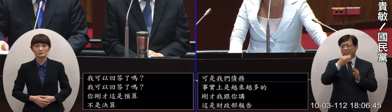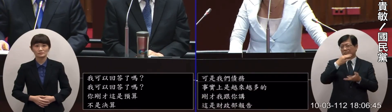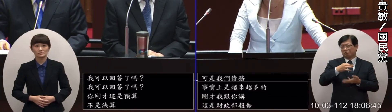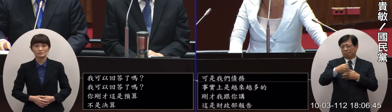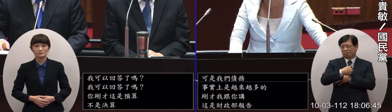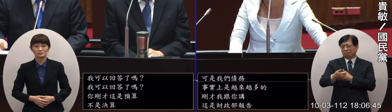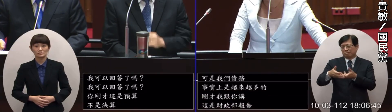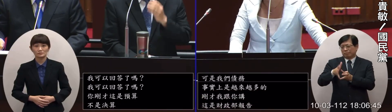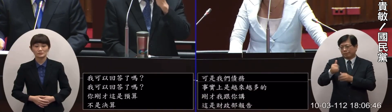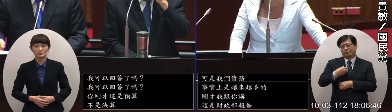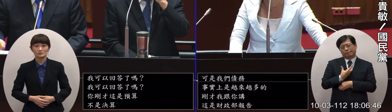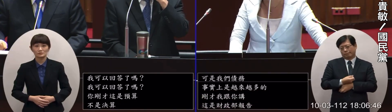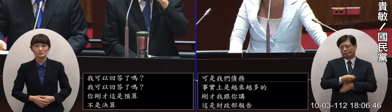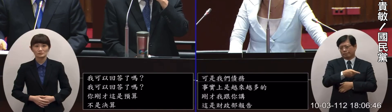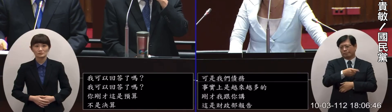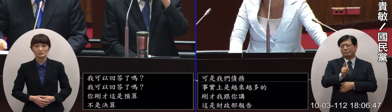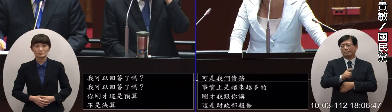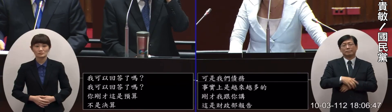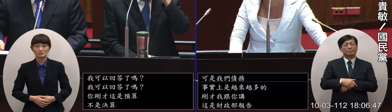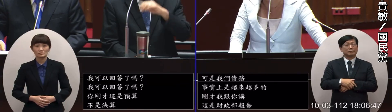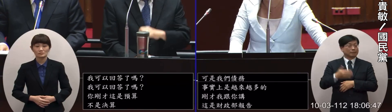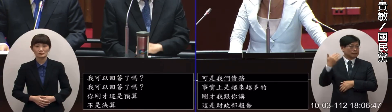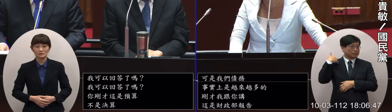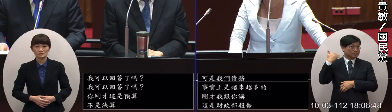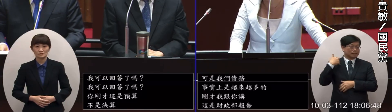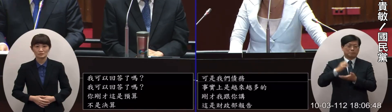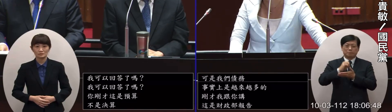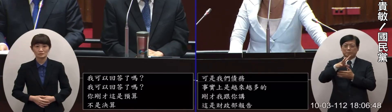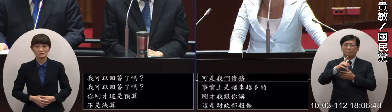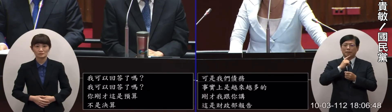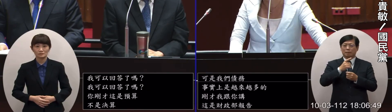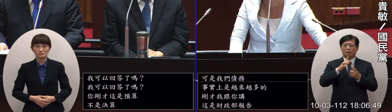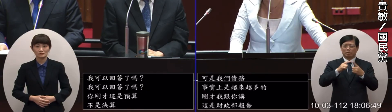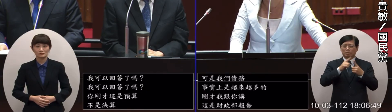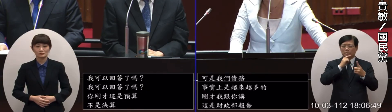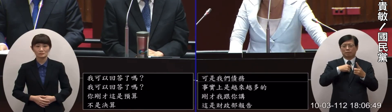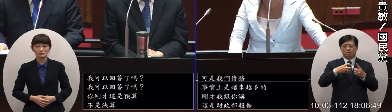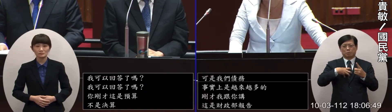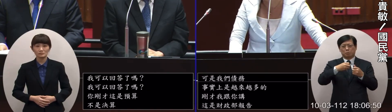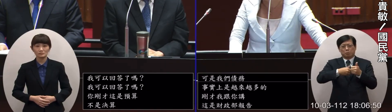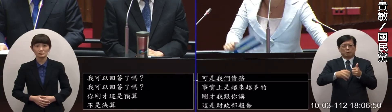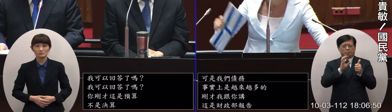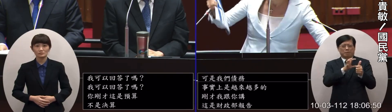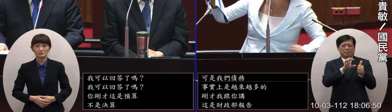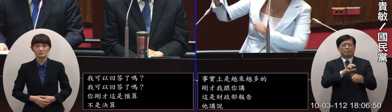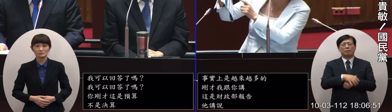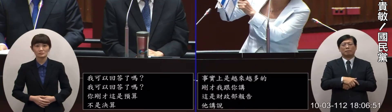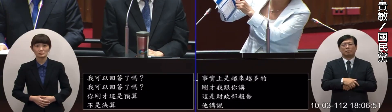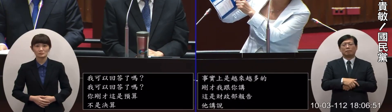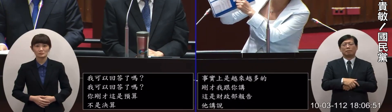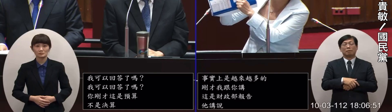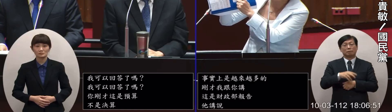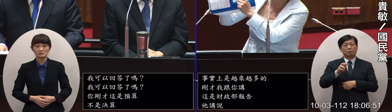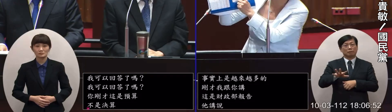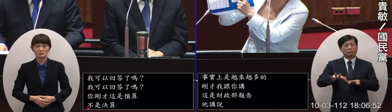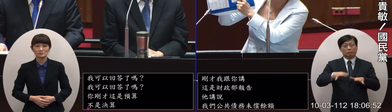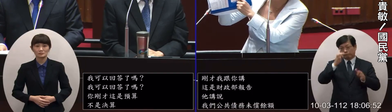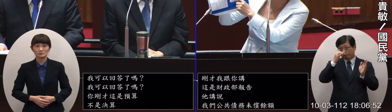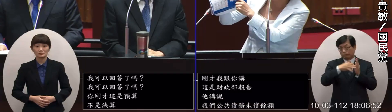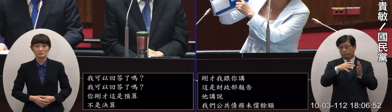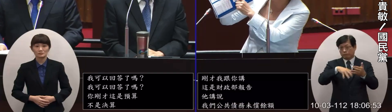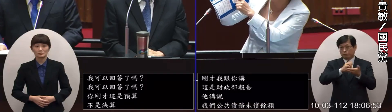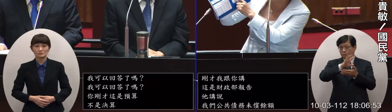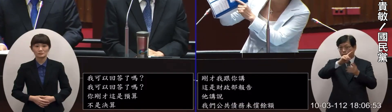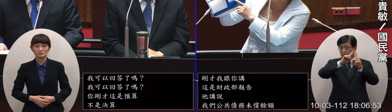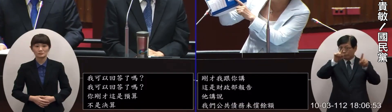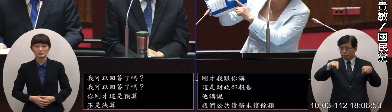庄部长难过的，就是他那一天在报告的时候，他还被吴秉睿委员骂了一顿呢、啊。但是你看到这个报告上面，